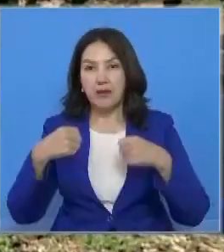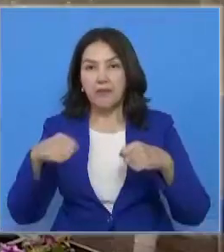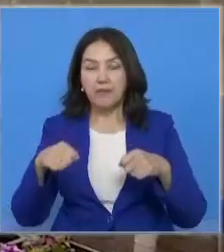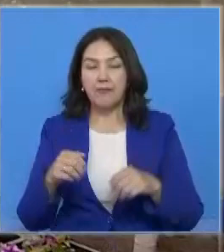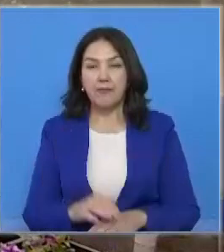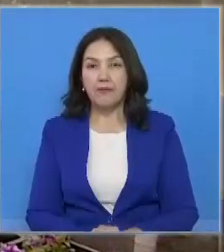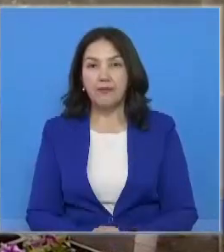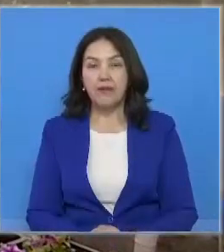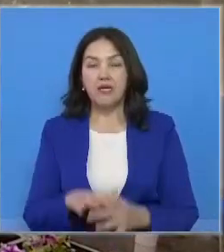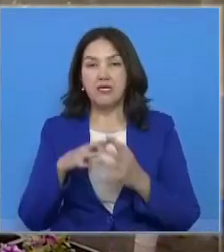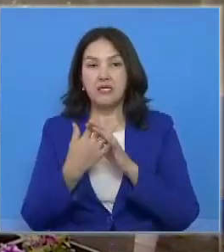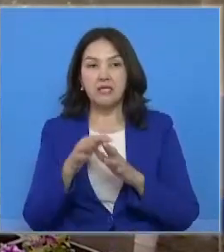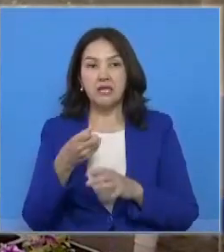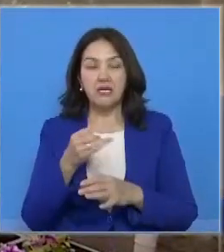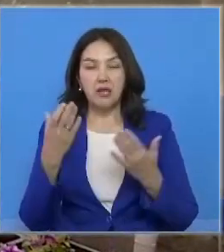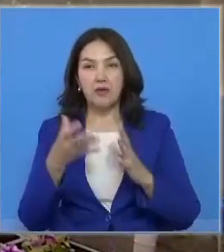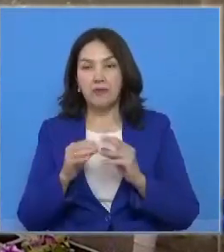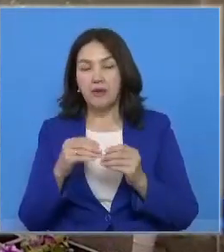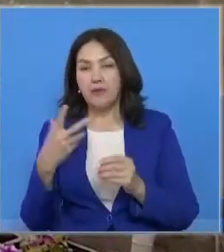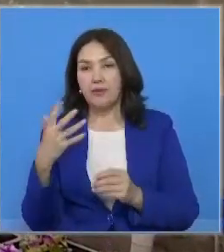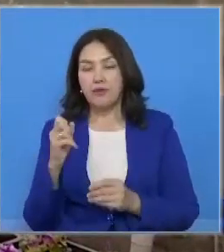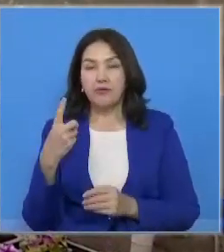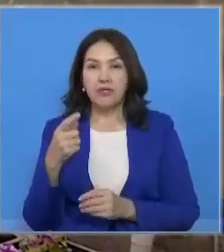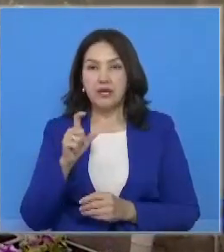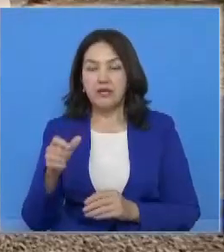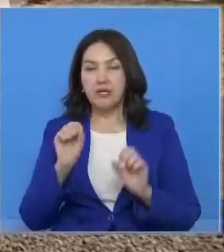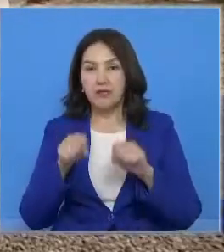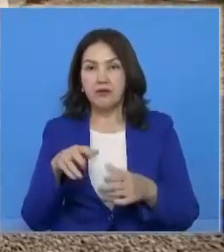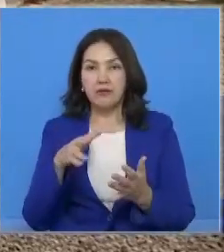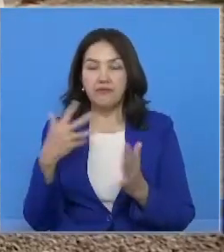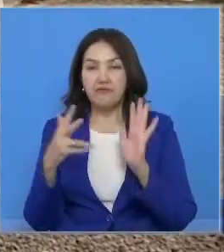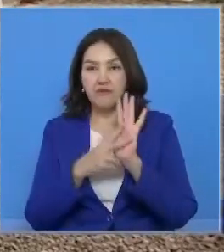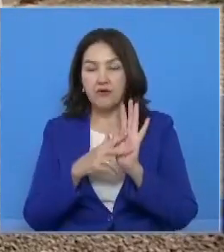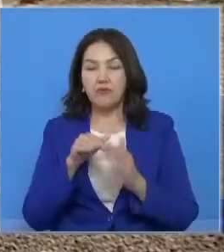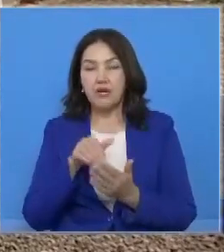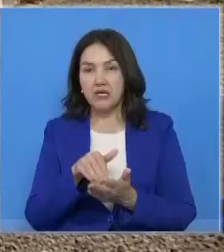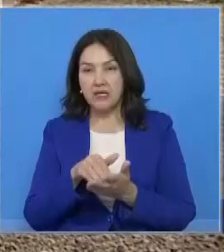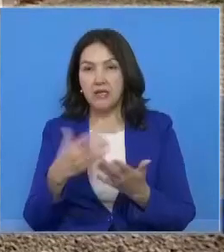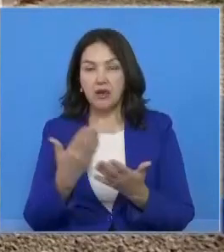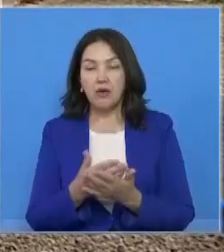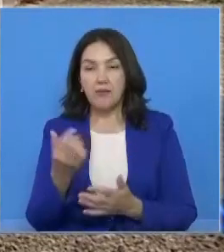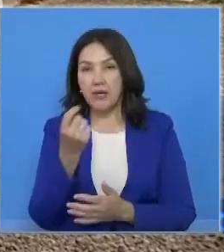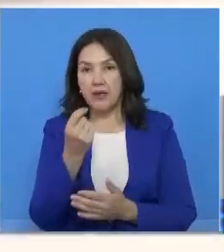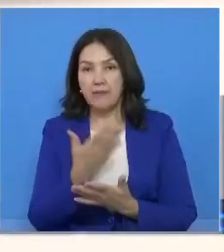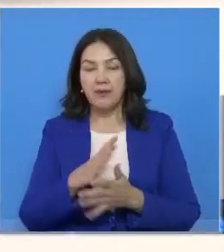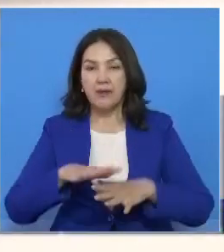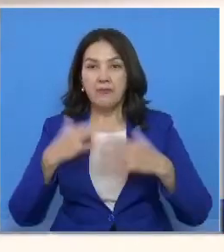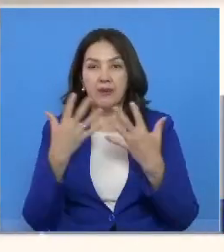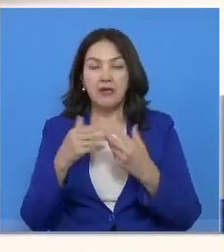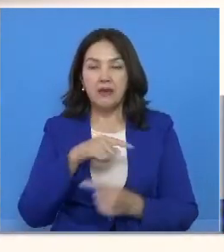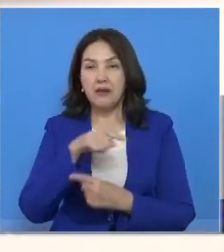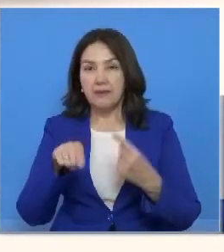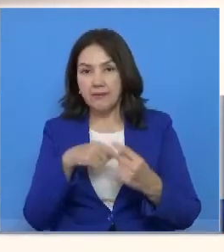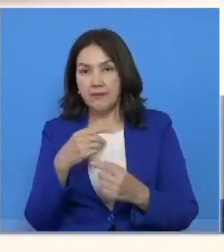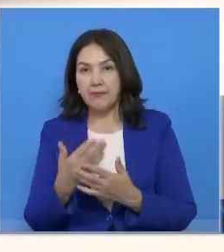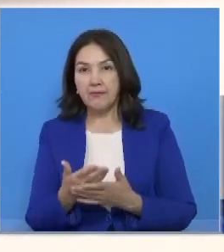продукцию. А в селе Тассай с населением всего 521 человек уже одобрены 8 проектов. Это округ с небольшим населением и большим количеством